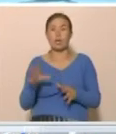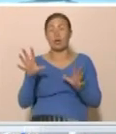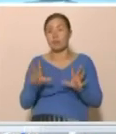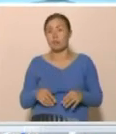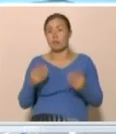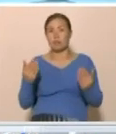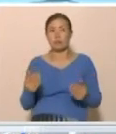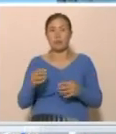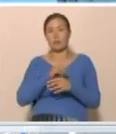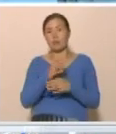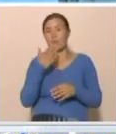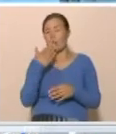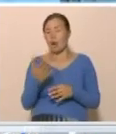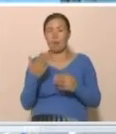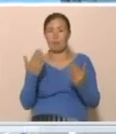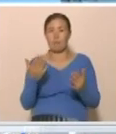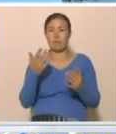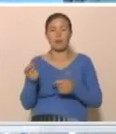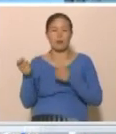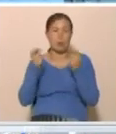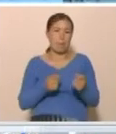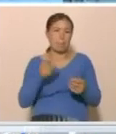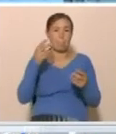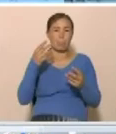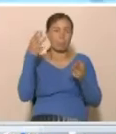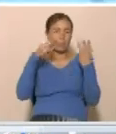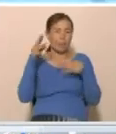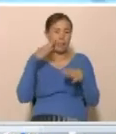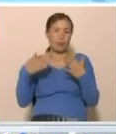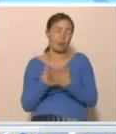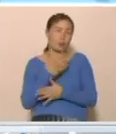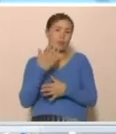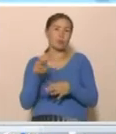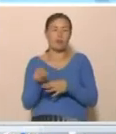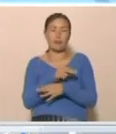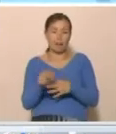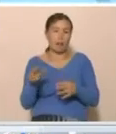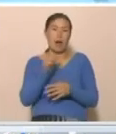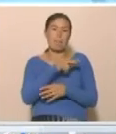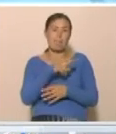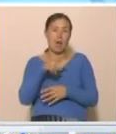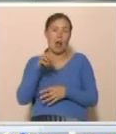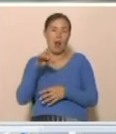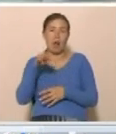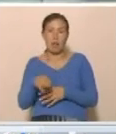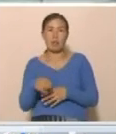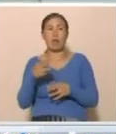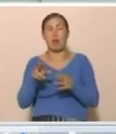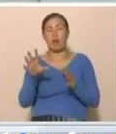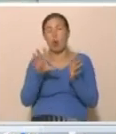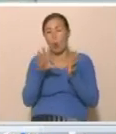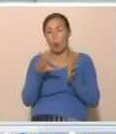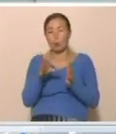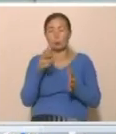линейного ускорителя последнего поколения для проведения современного метода лучевой терапии. Аппарат «Электа» производства Великобритании